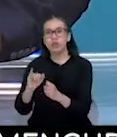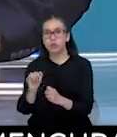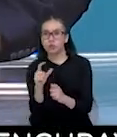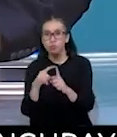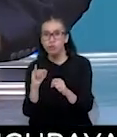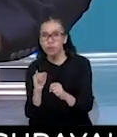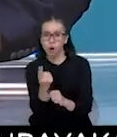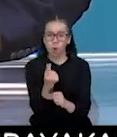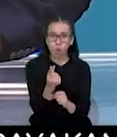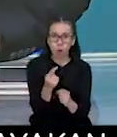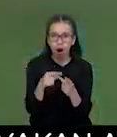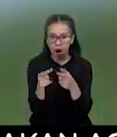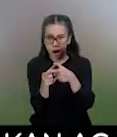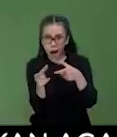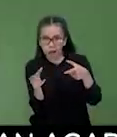sejumlah uang.